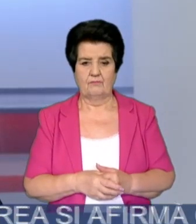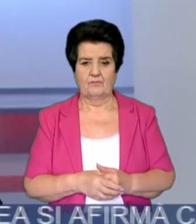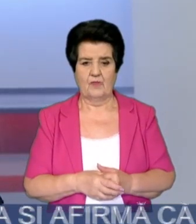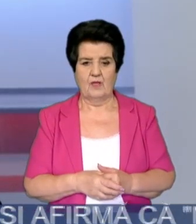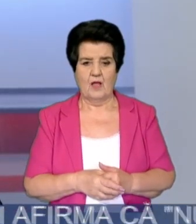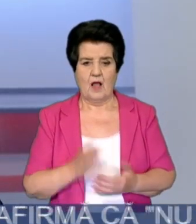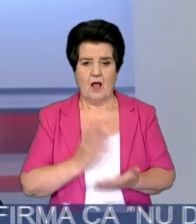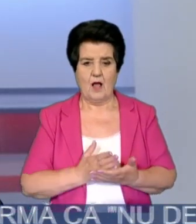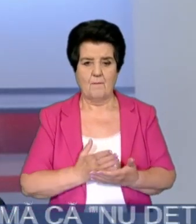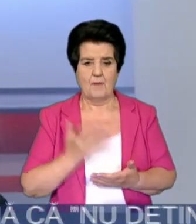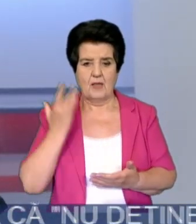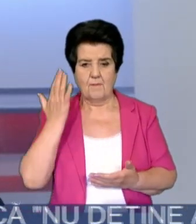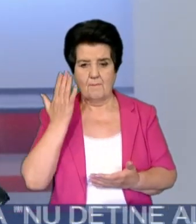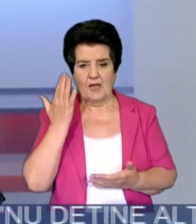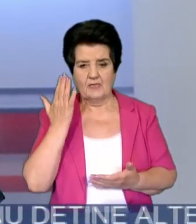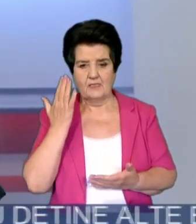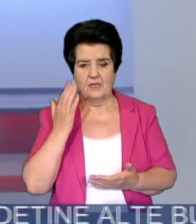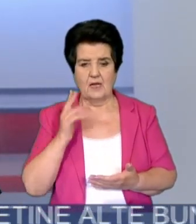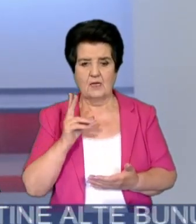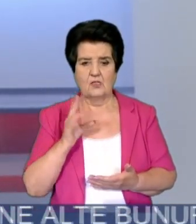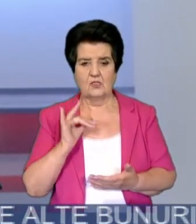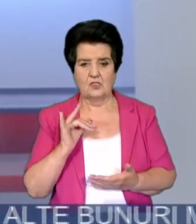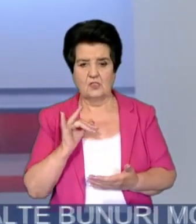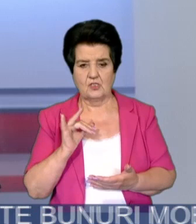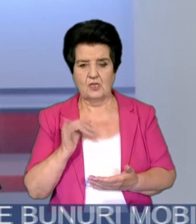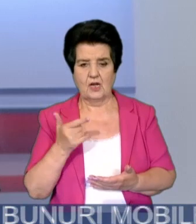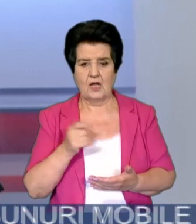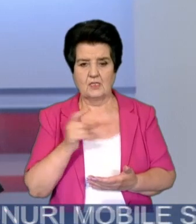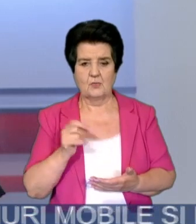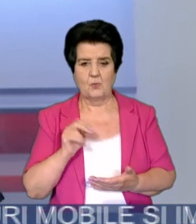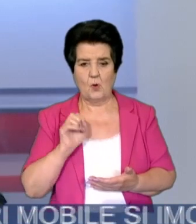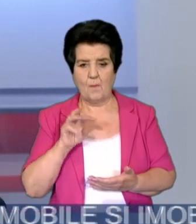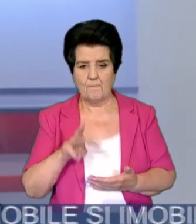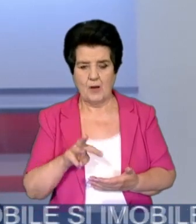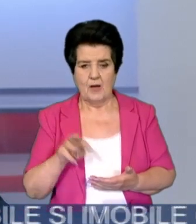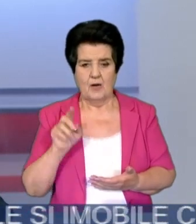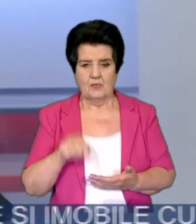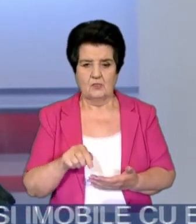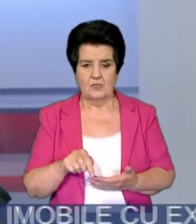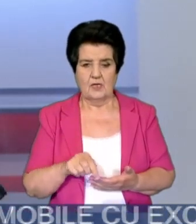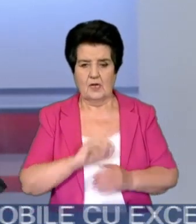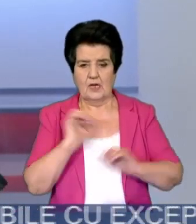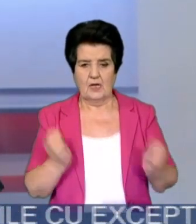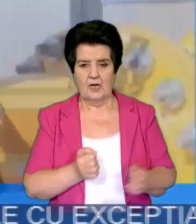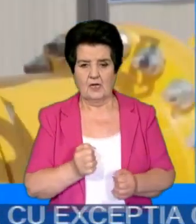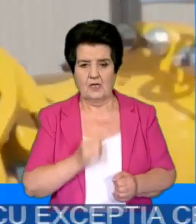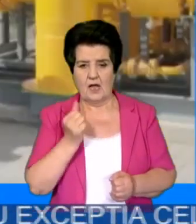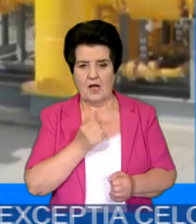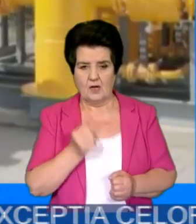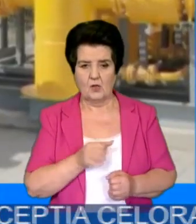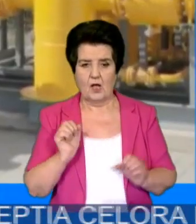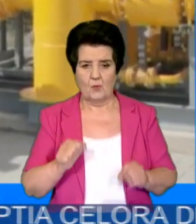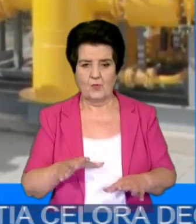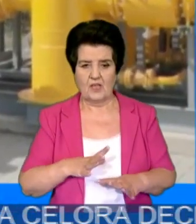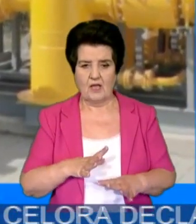am impresia că și prețul de la Gazprom în perioada de rece anului ar putea